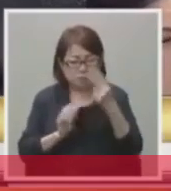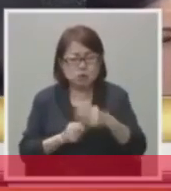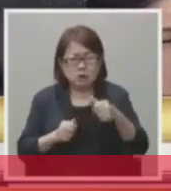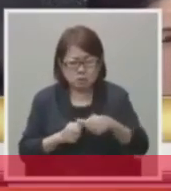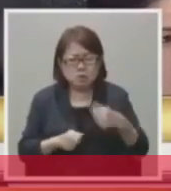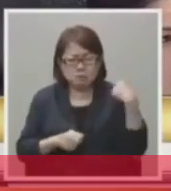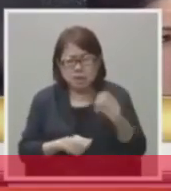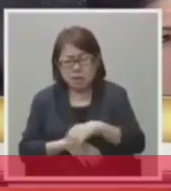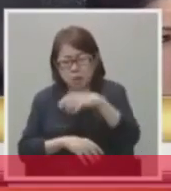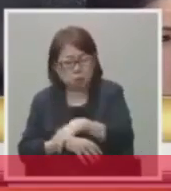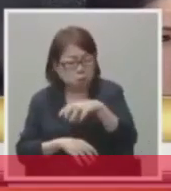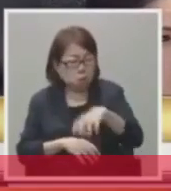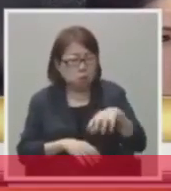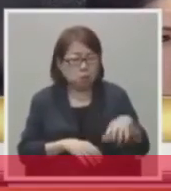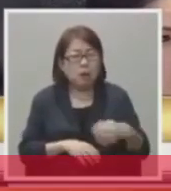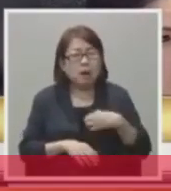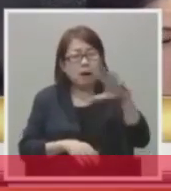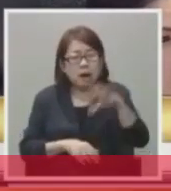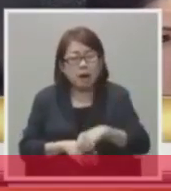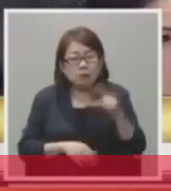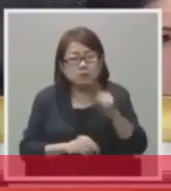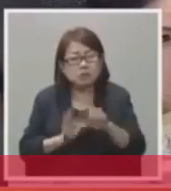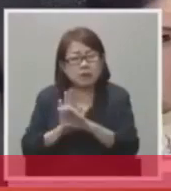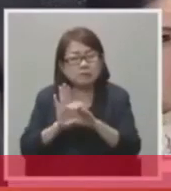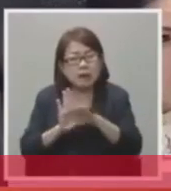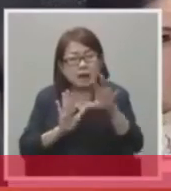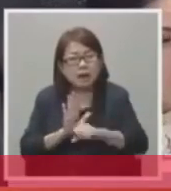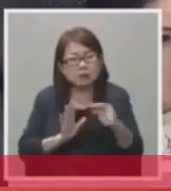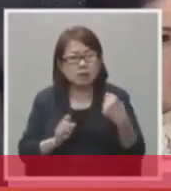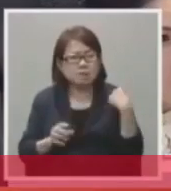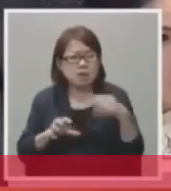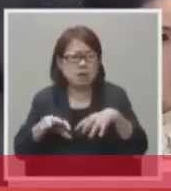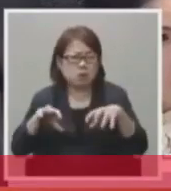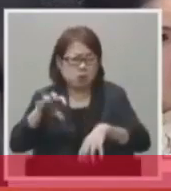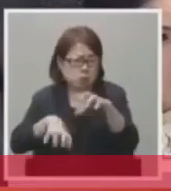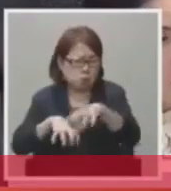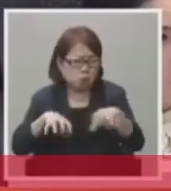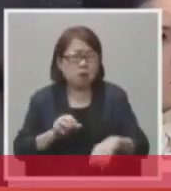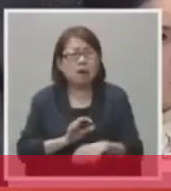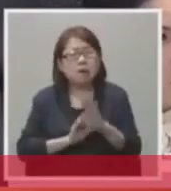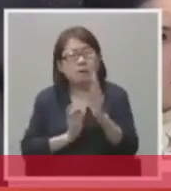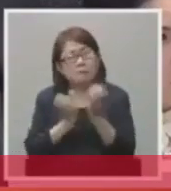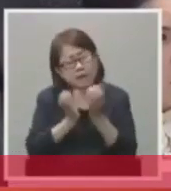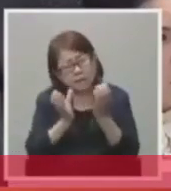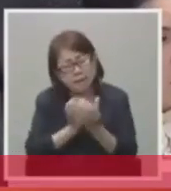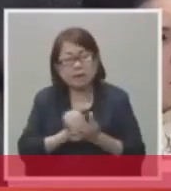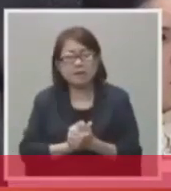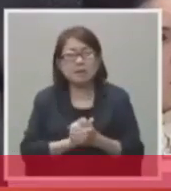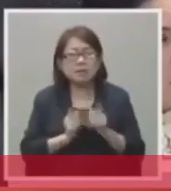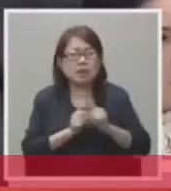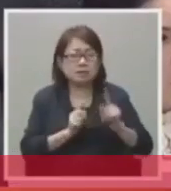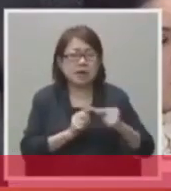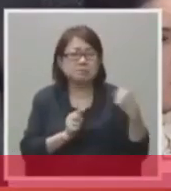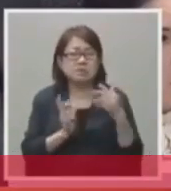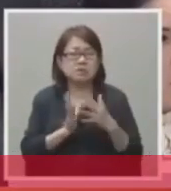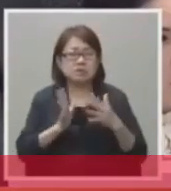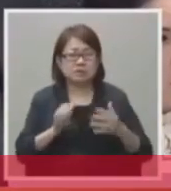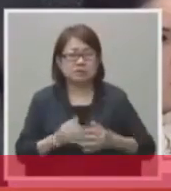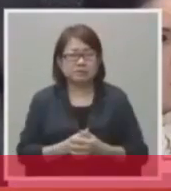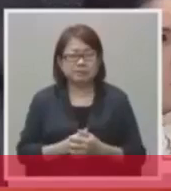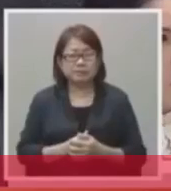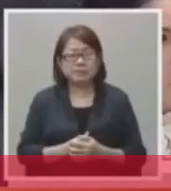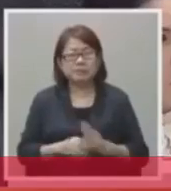ครับผมได้ภาพมาเนี่ยนะครับมีหลายแห่งครับแถวบางเขนกองปลาแถวบางมีหมดเลยส